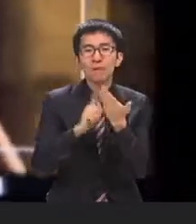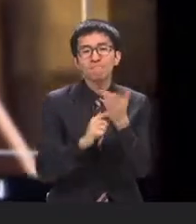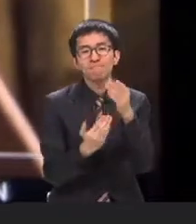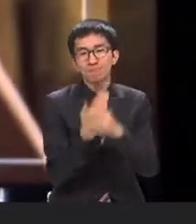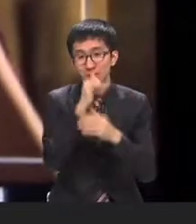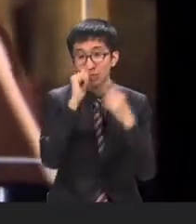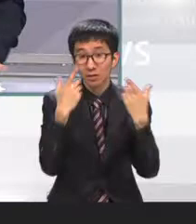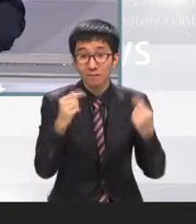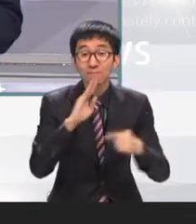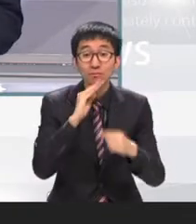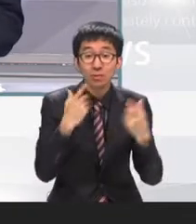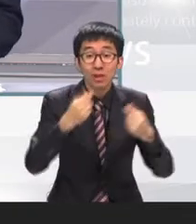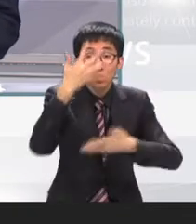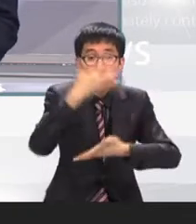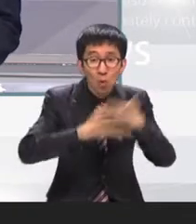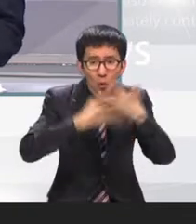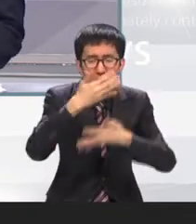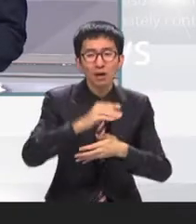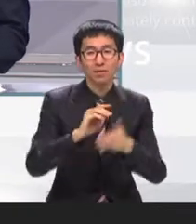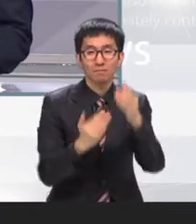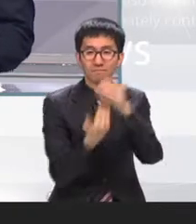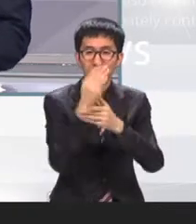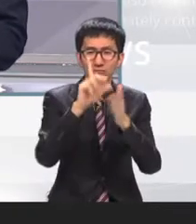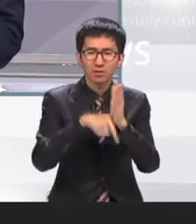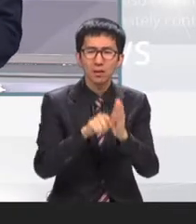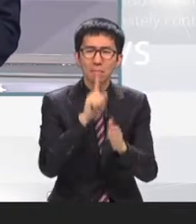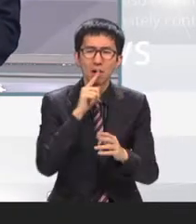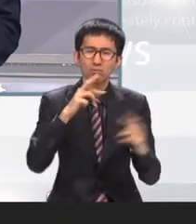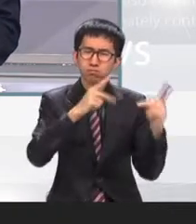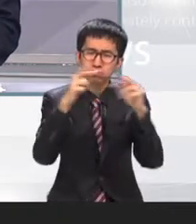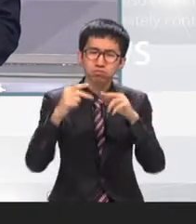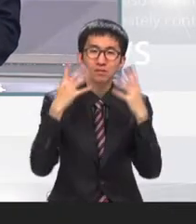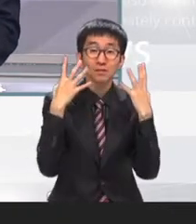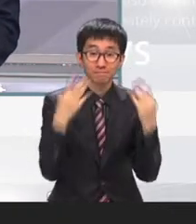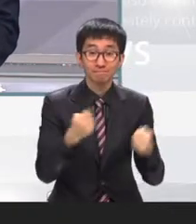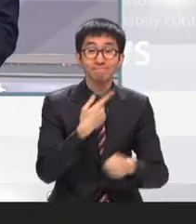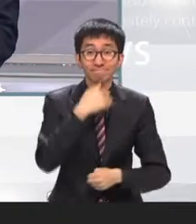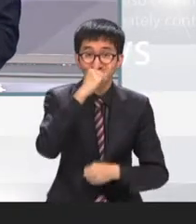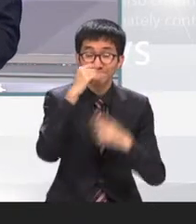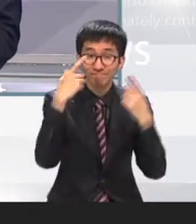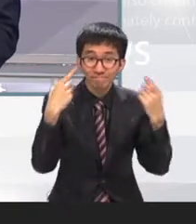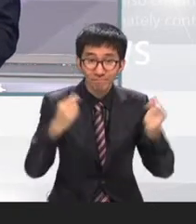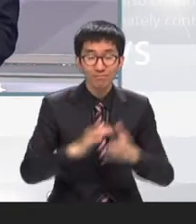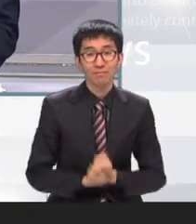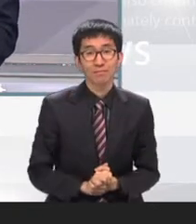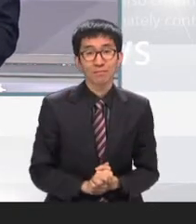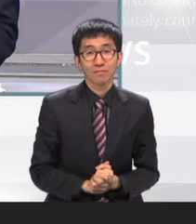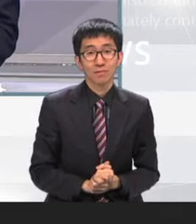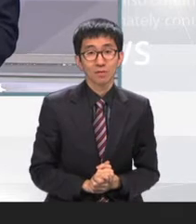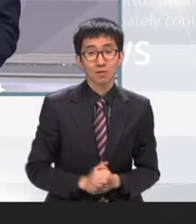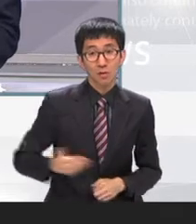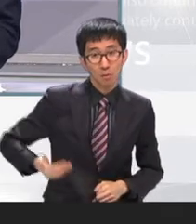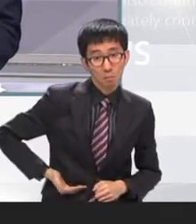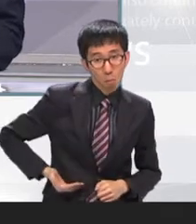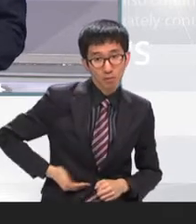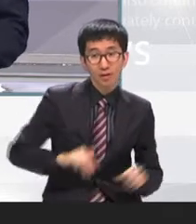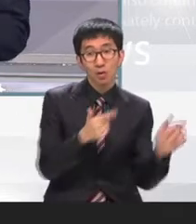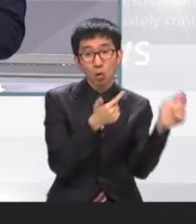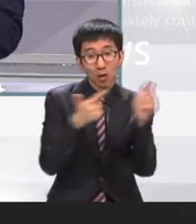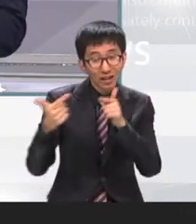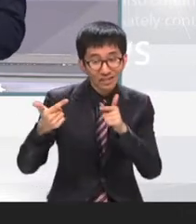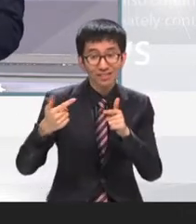그 영화 출시됐을 때도 분명히 그런 놀란 들이 좀 했었구요 그런데 지금 뭐 말씀드린대로 사실 이 패션계에서 만 봐도